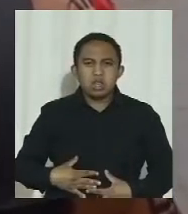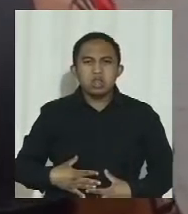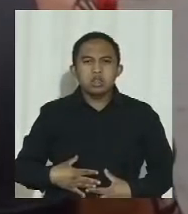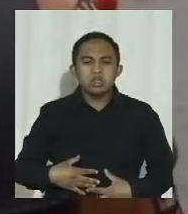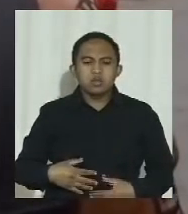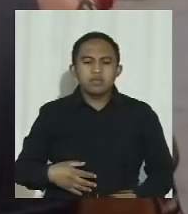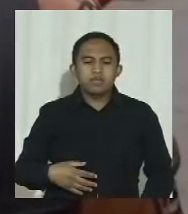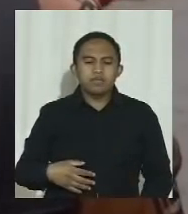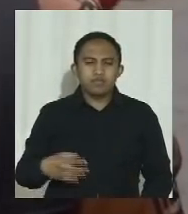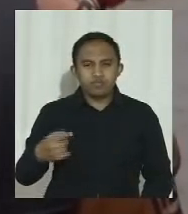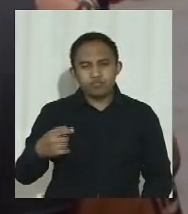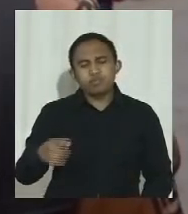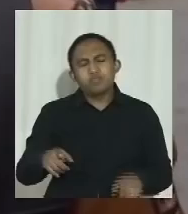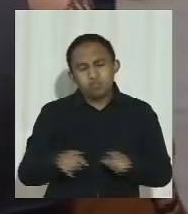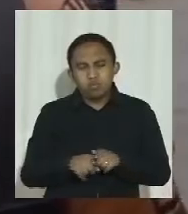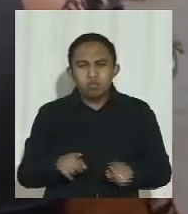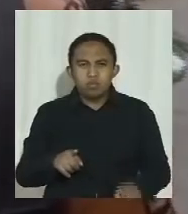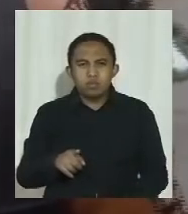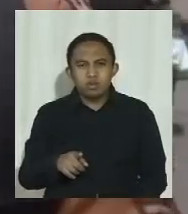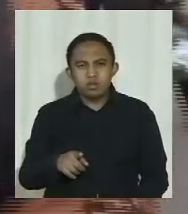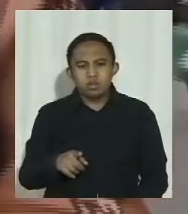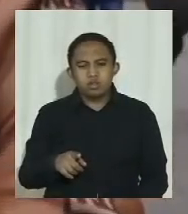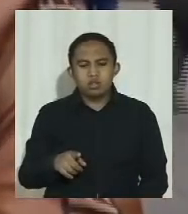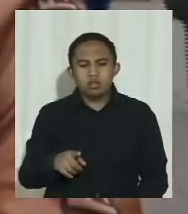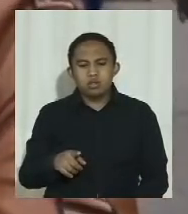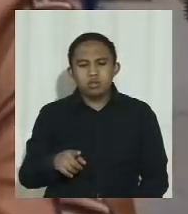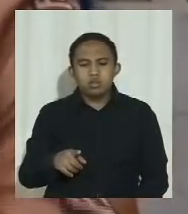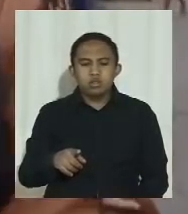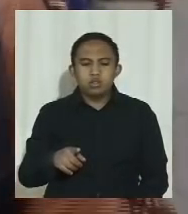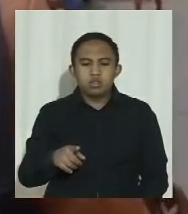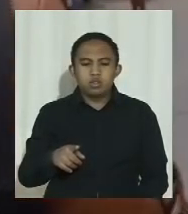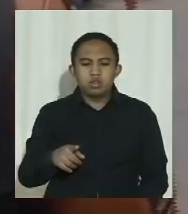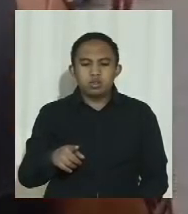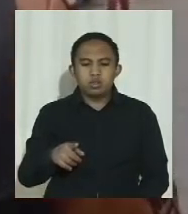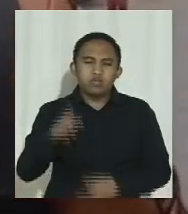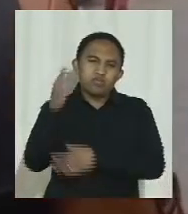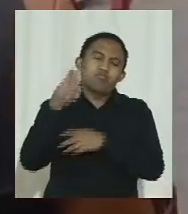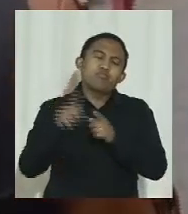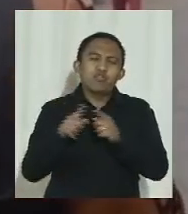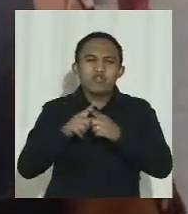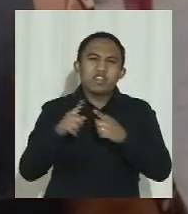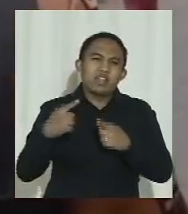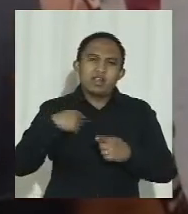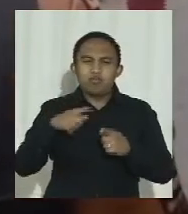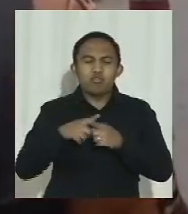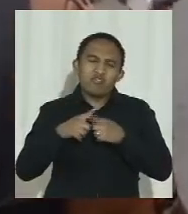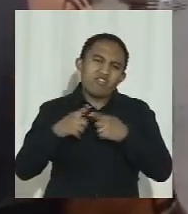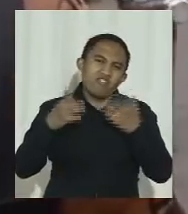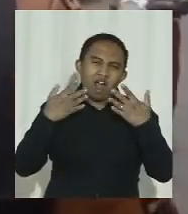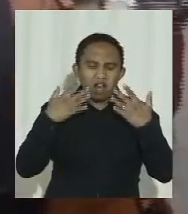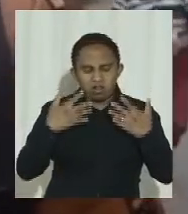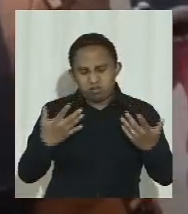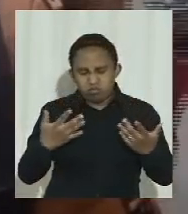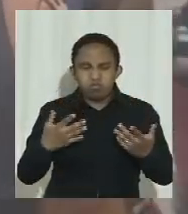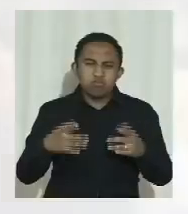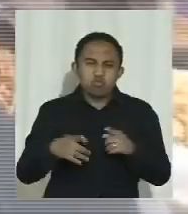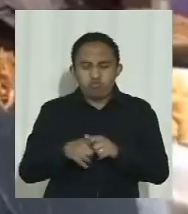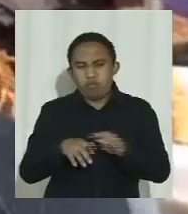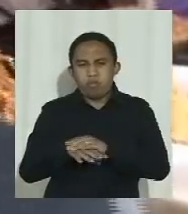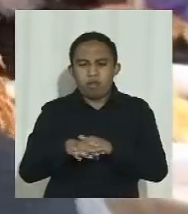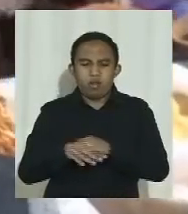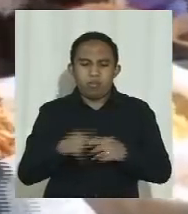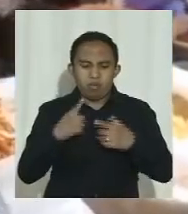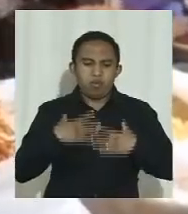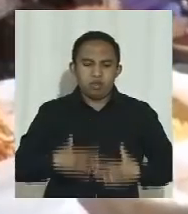raha fahazahoako anazy koa dia iny no ohatrany hoe fierté zany amin'ny ma hoe maleo teny Madagasikara.